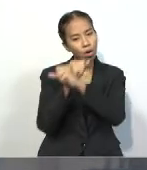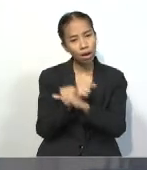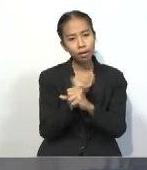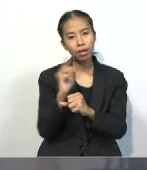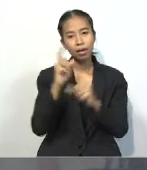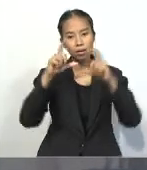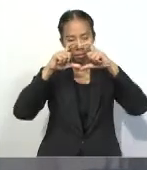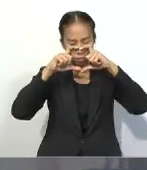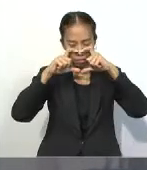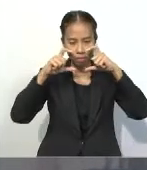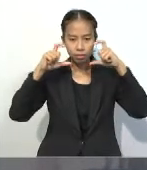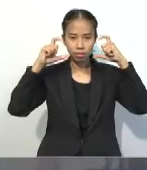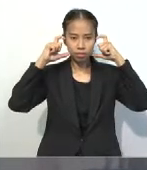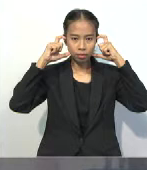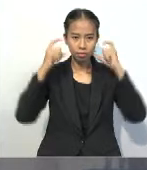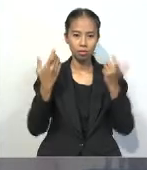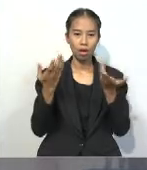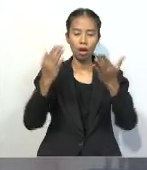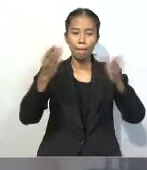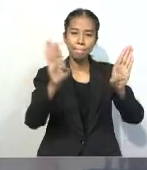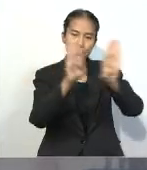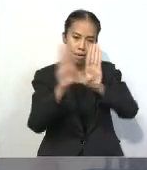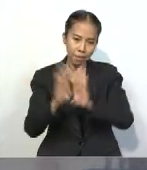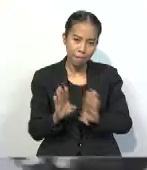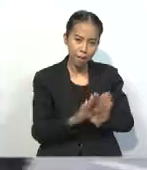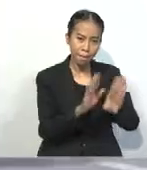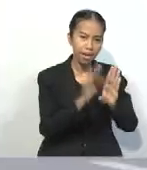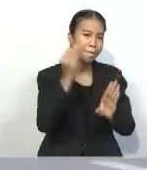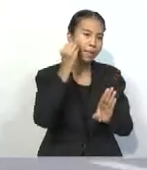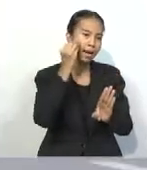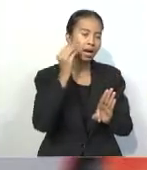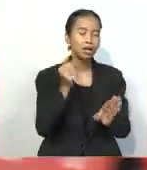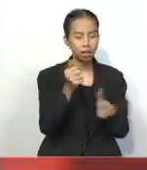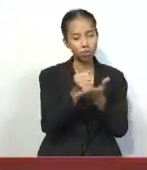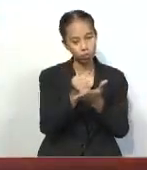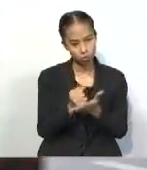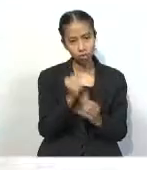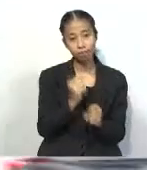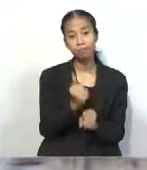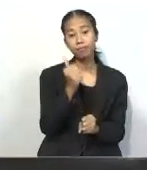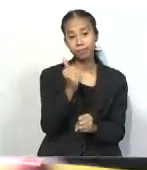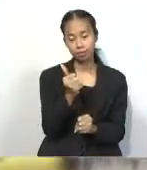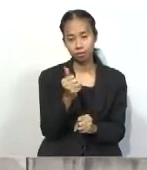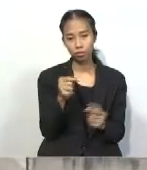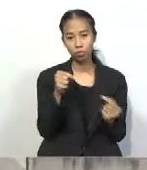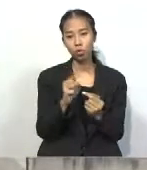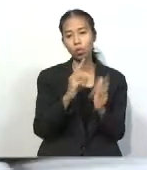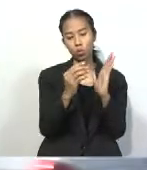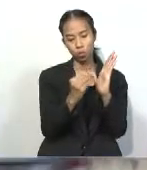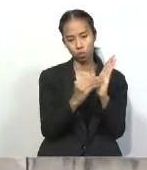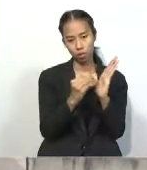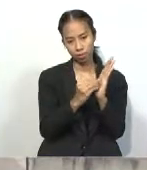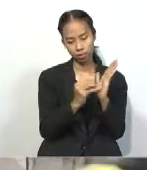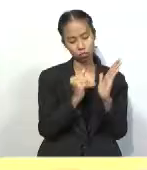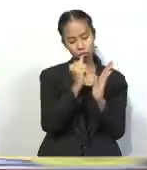ใส่หน้ากากที่มีประสิทธิภาพปิดประตูหน้าต่างให้มิดชิดอันนี้ก็จะช่วยได้เช่นเดียวกันสำหรับใครที่อยู่ในพื้นที่กรุงเทพมห